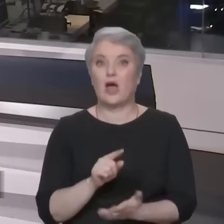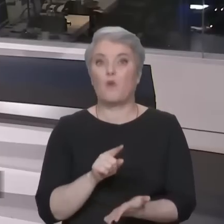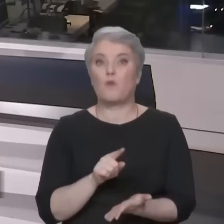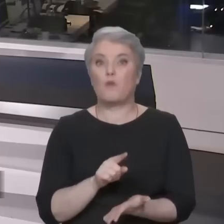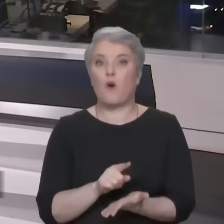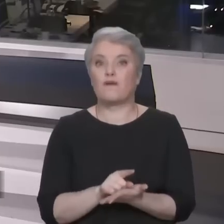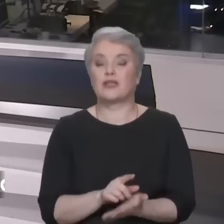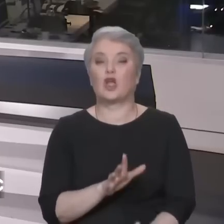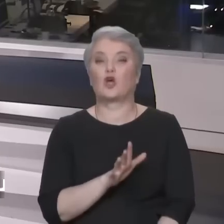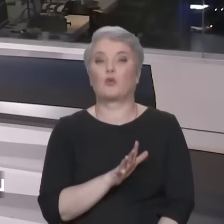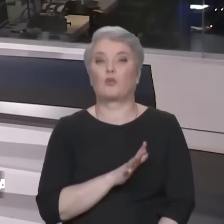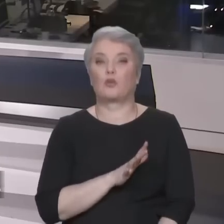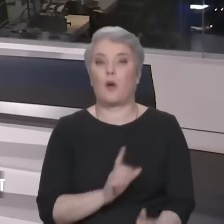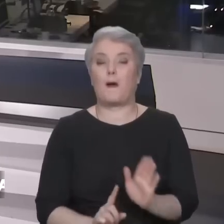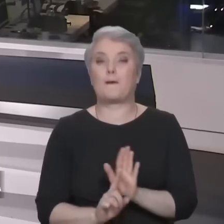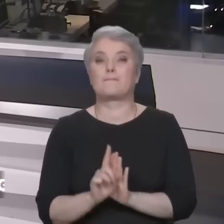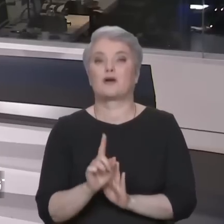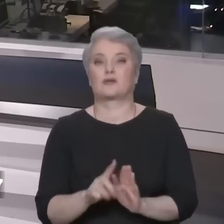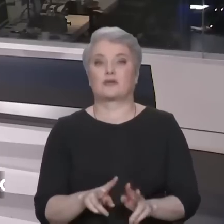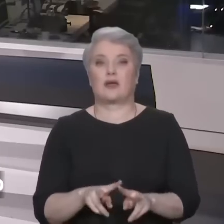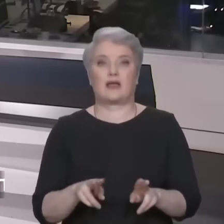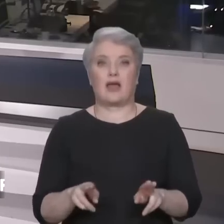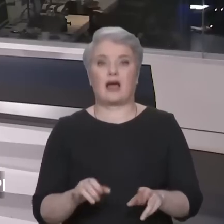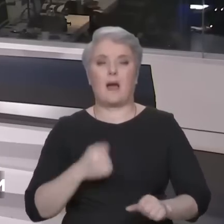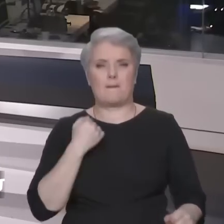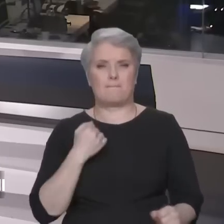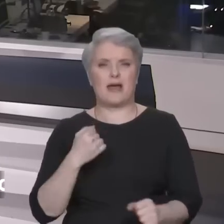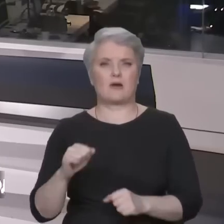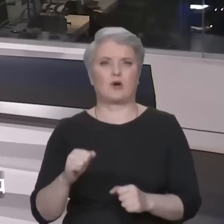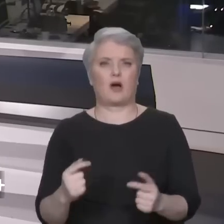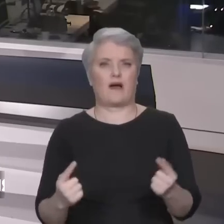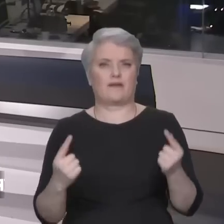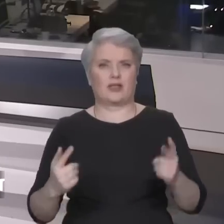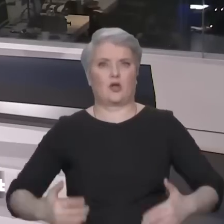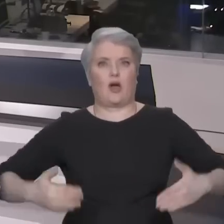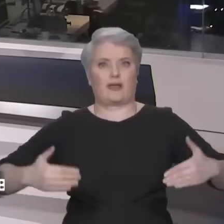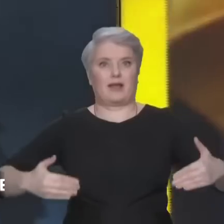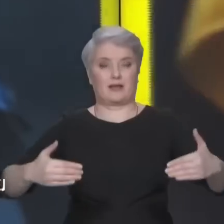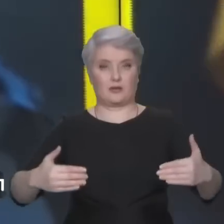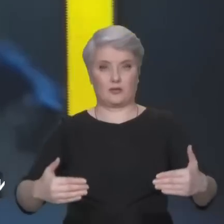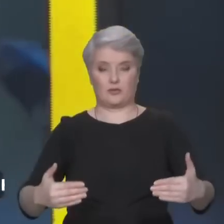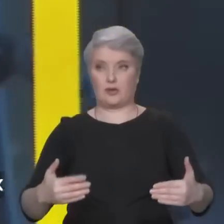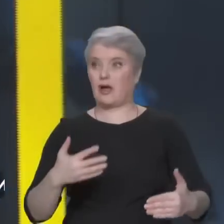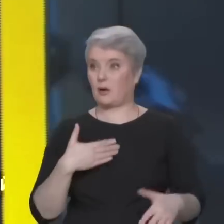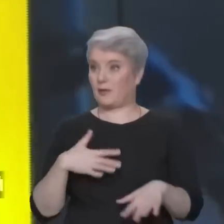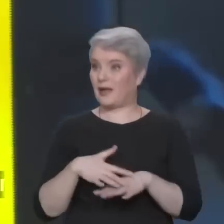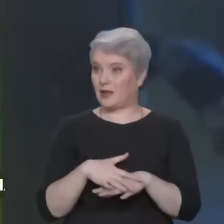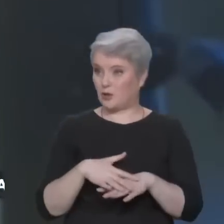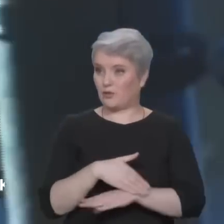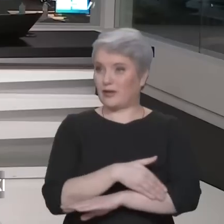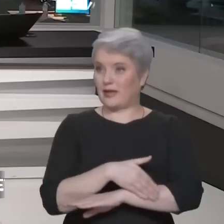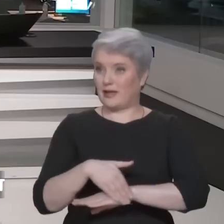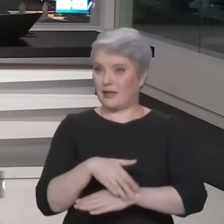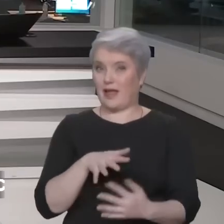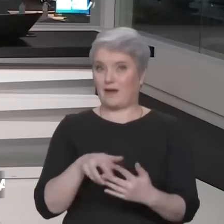було розпочатися як з такої перемоги цього великого епічного наступу. Тобто ми розраховували, що лінія фронту